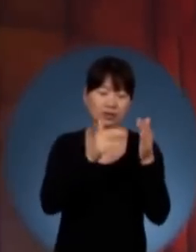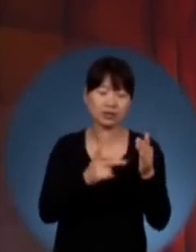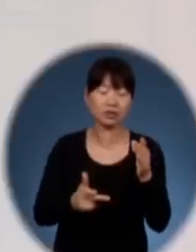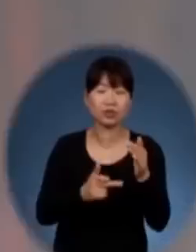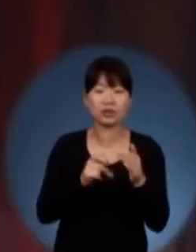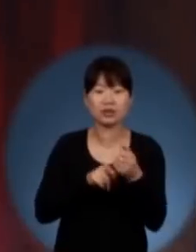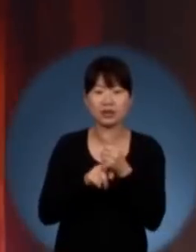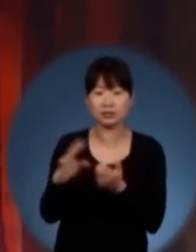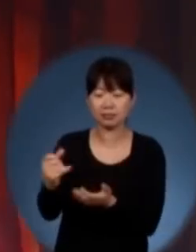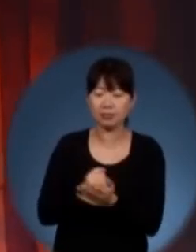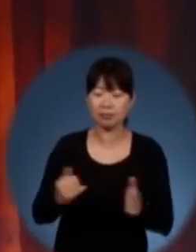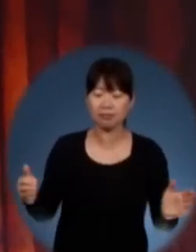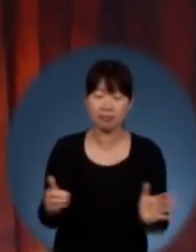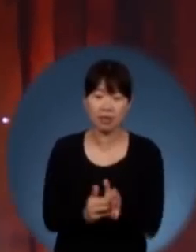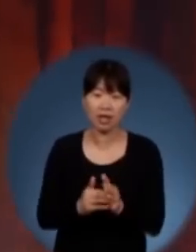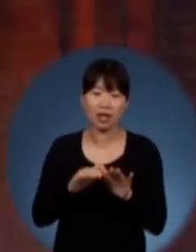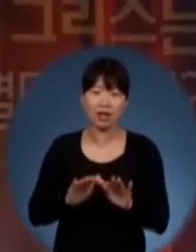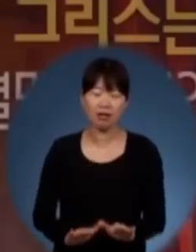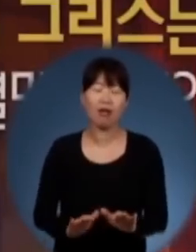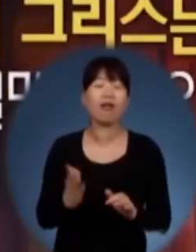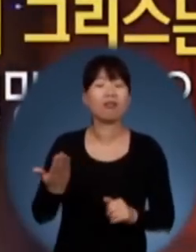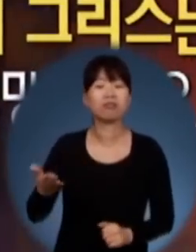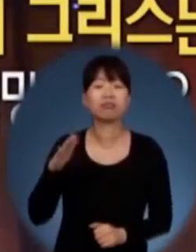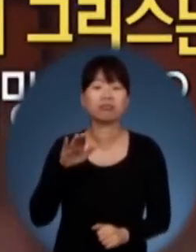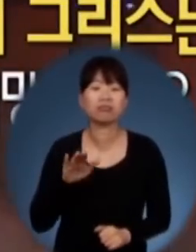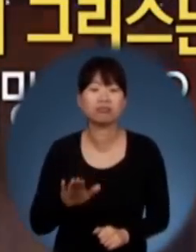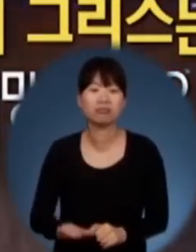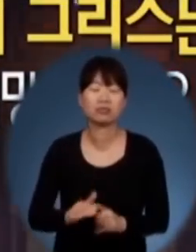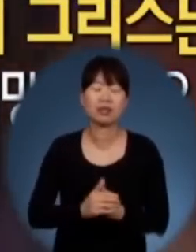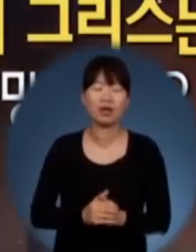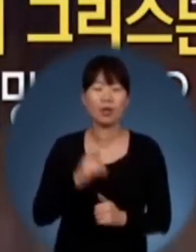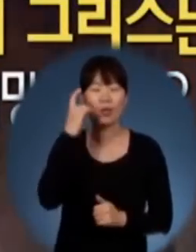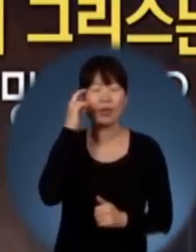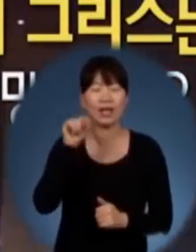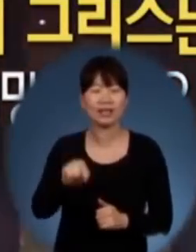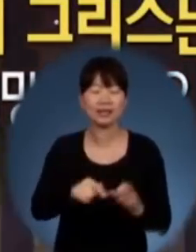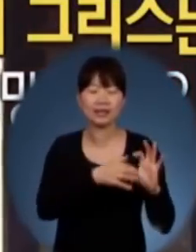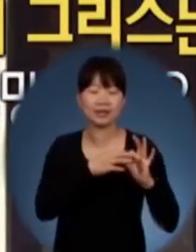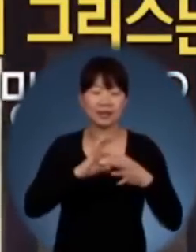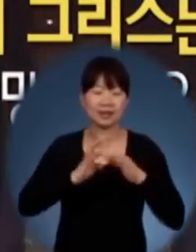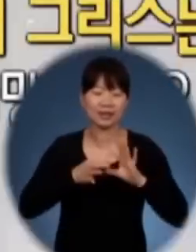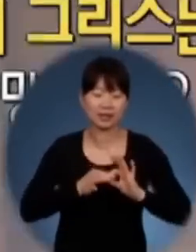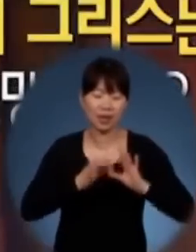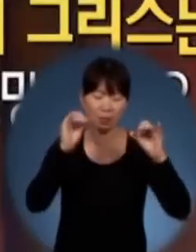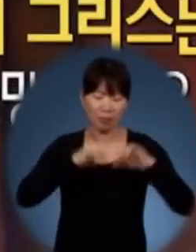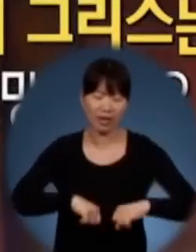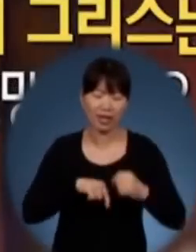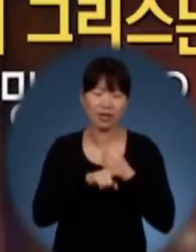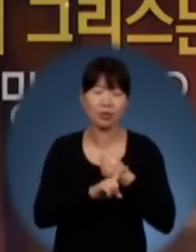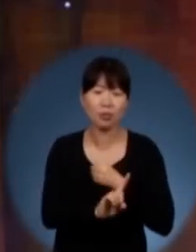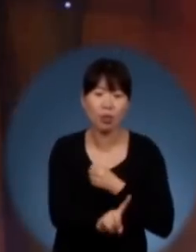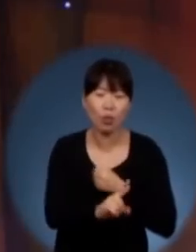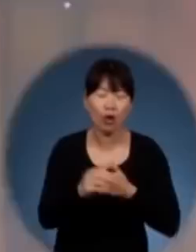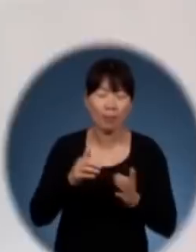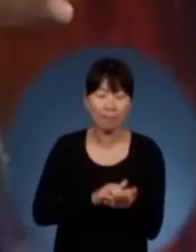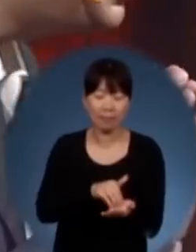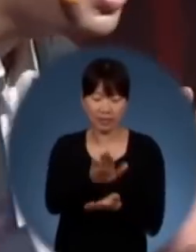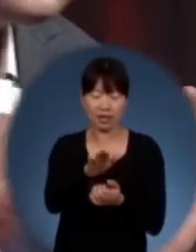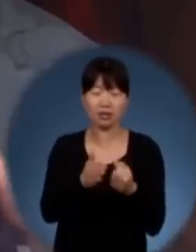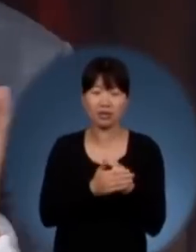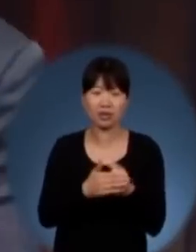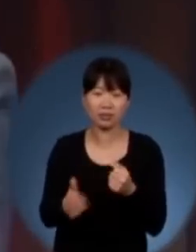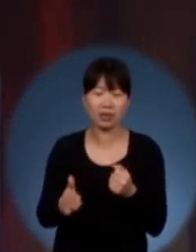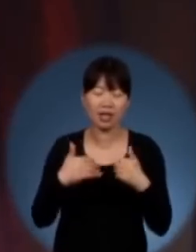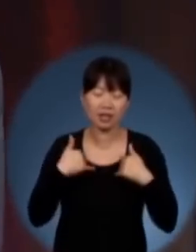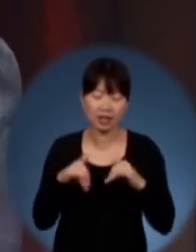것이죠 자 그런데 왜이 그리스가 망했을까 베타적이다 것입니다